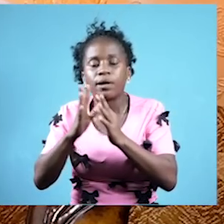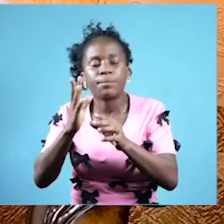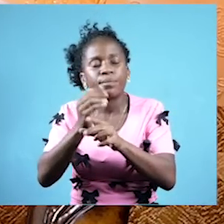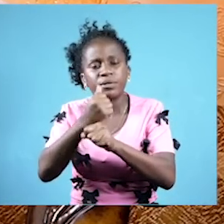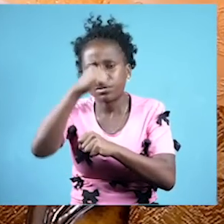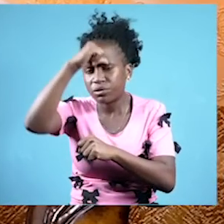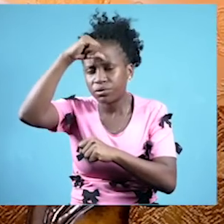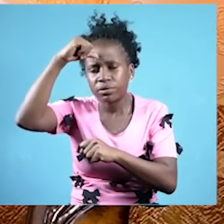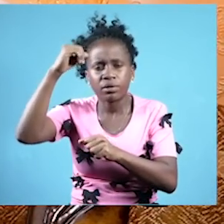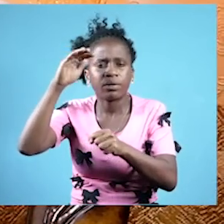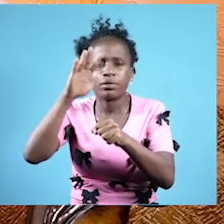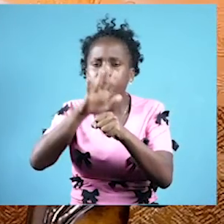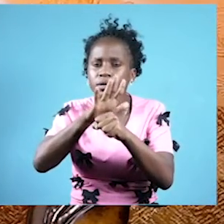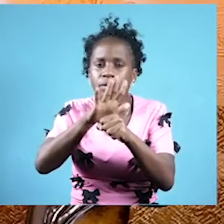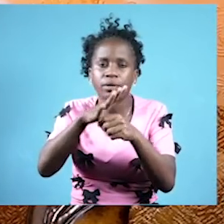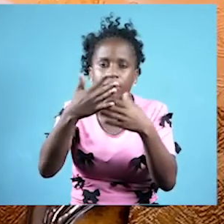alikutwa na misukosuko mingi,